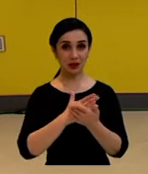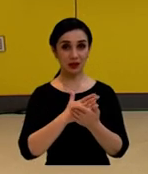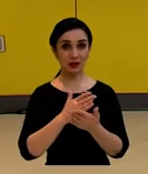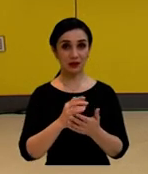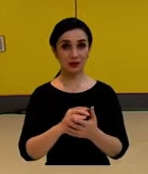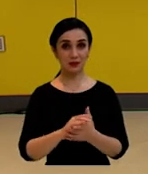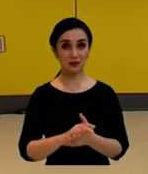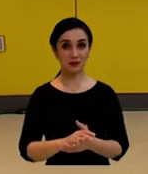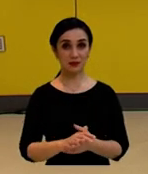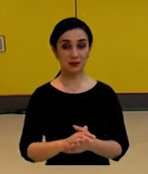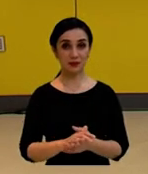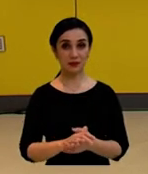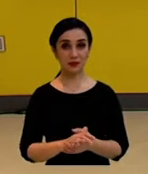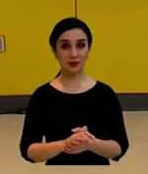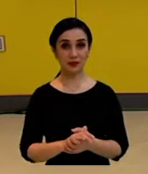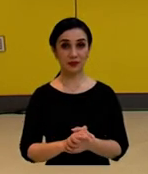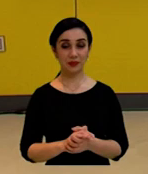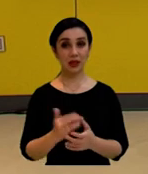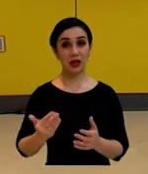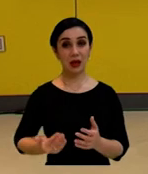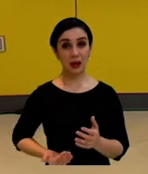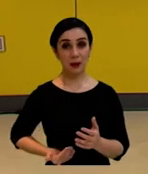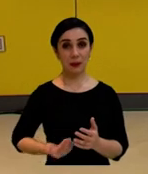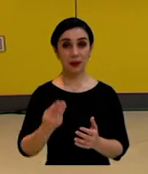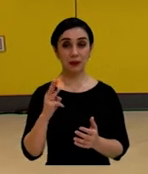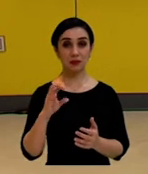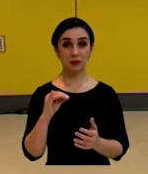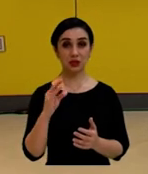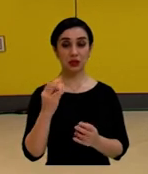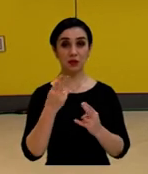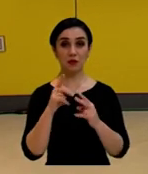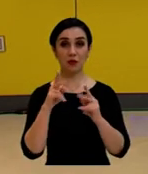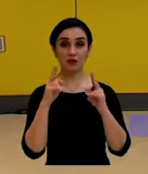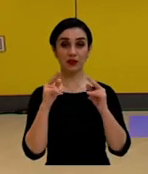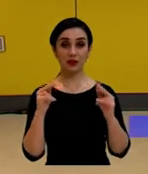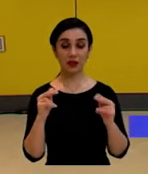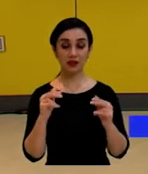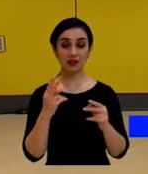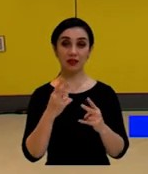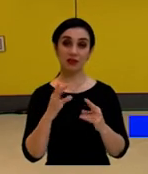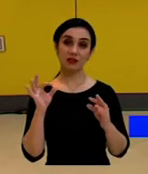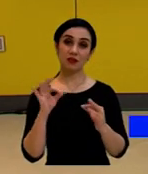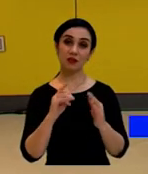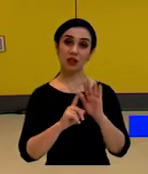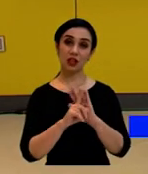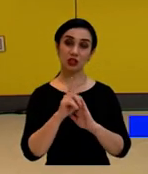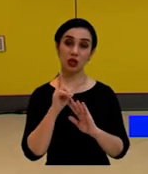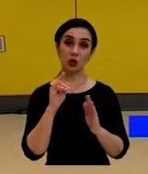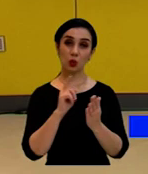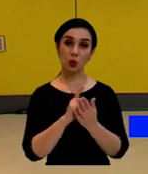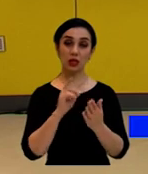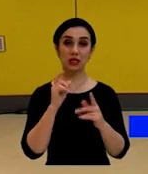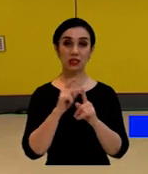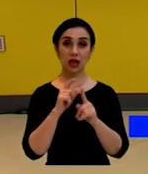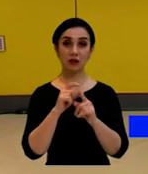так комедии мещанин во дворянстве давайте проведем сразу в начале урока до